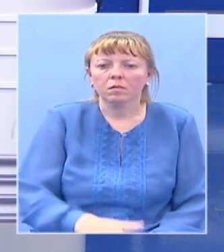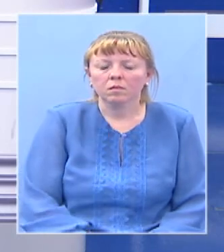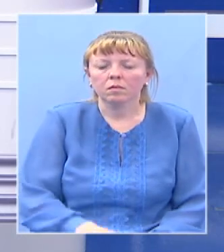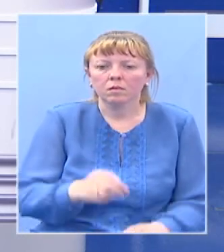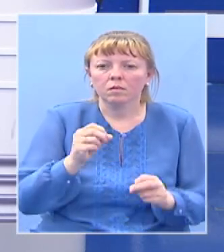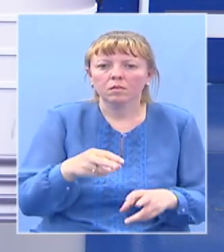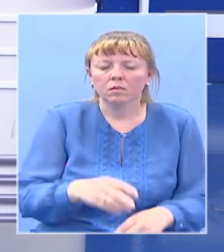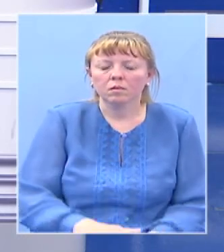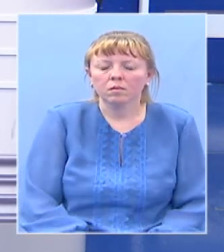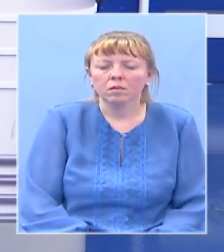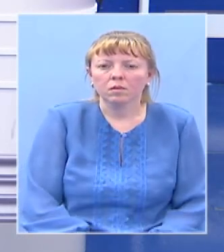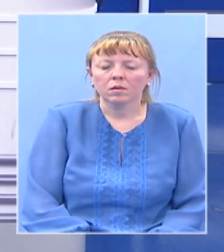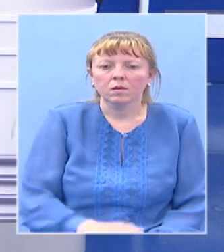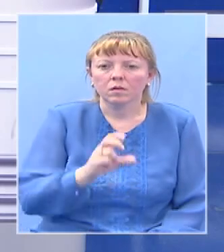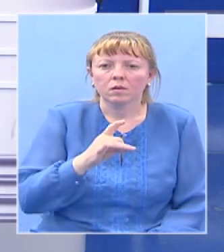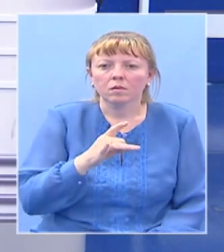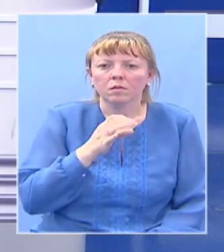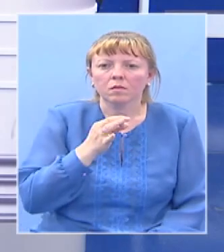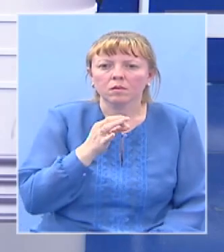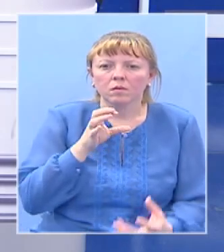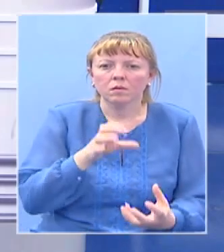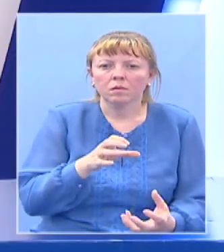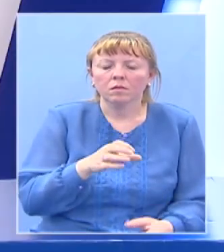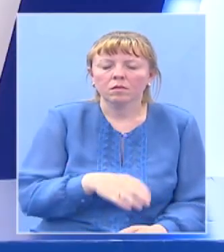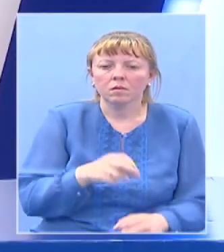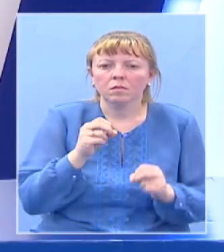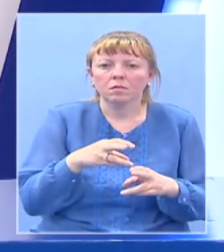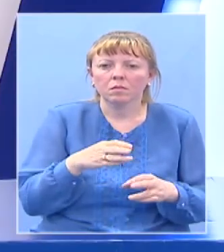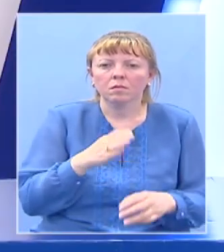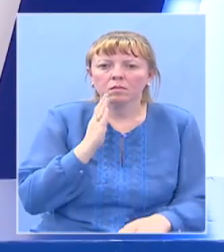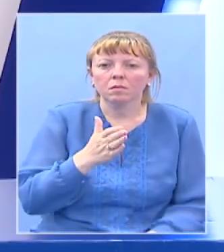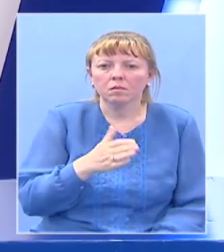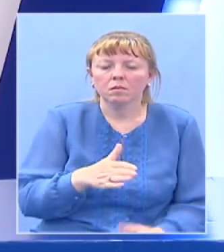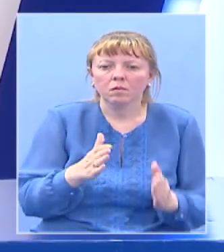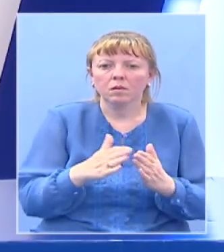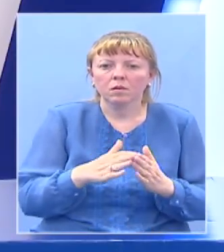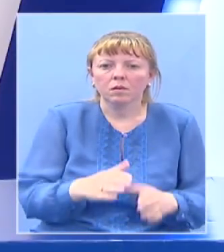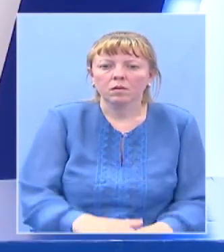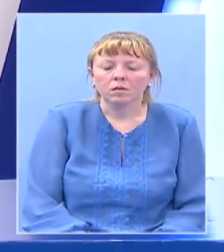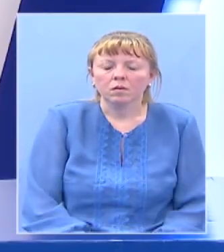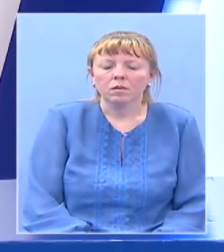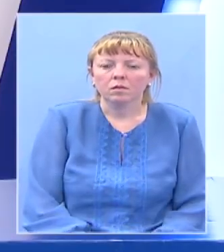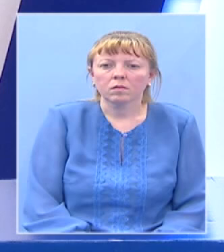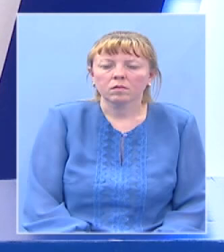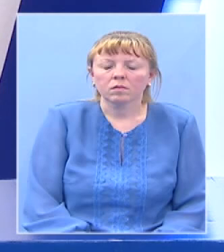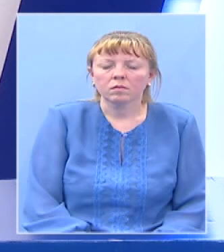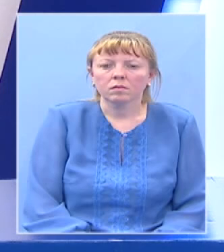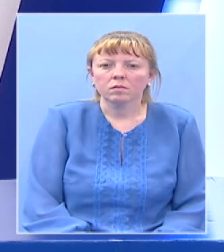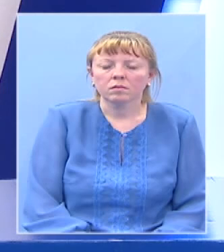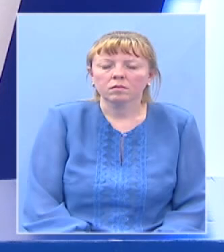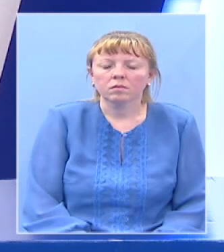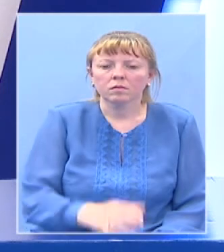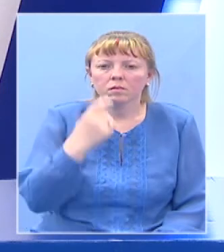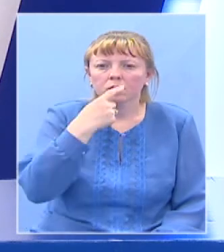специальные автотранспортные средство который оснащён специальными оборудованием имуществом Согласно правил об